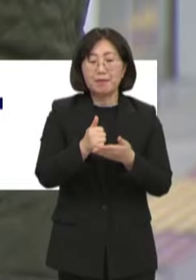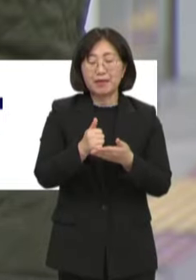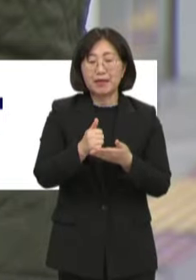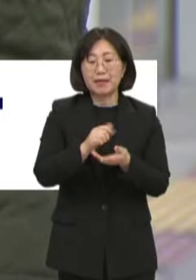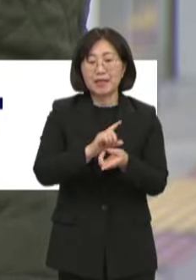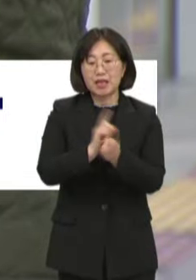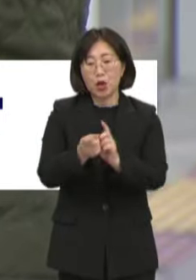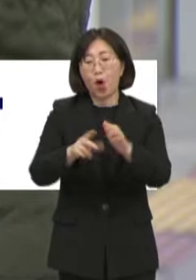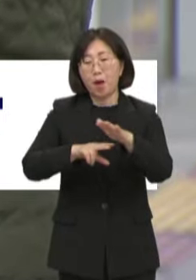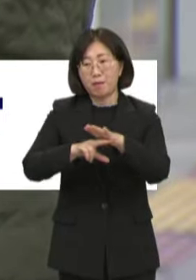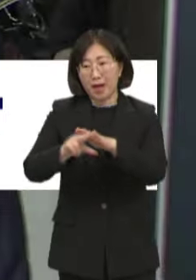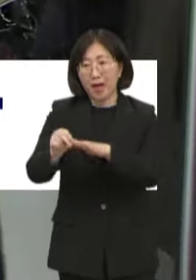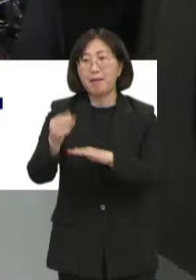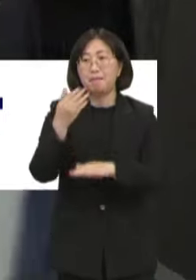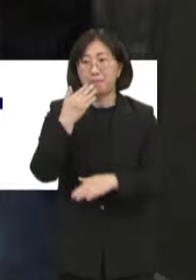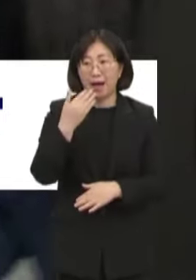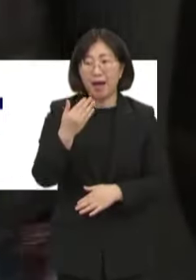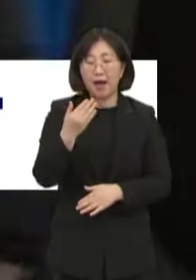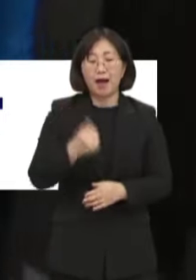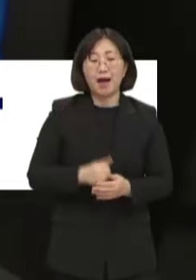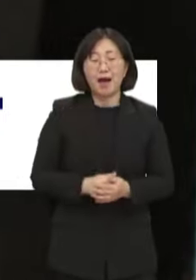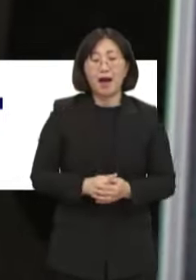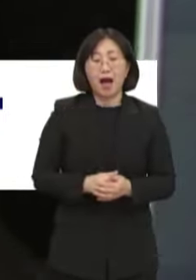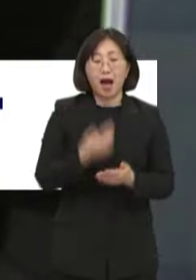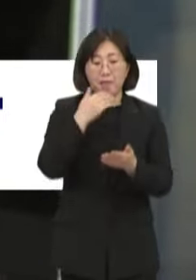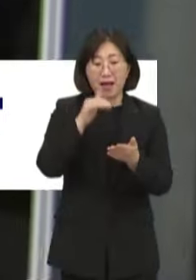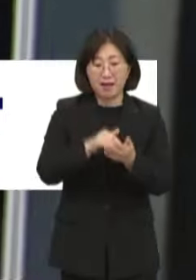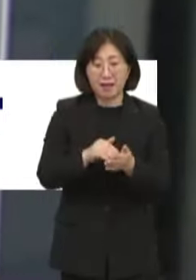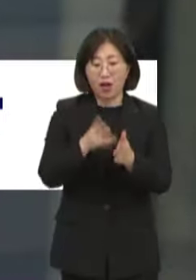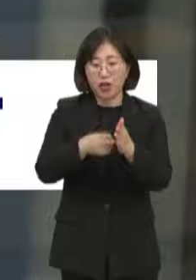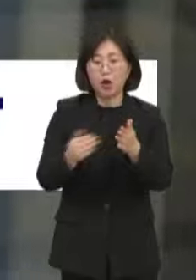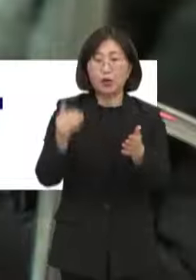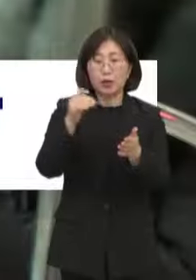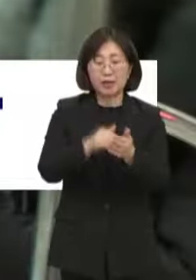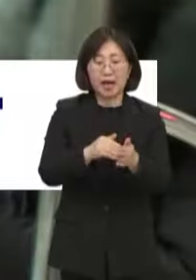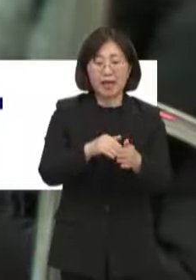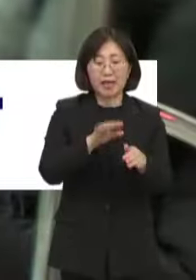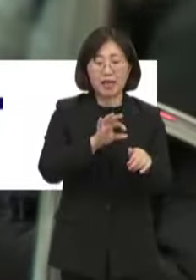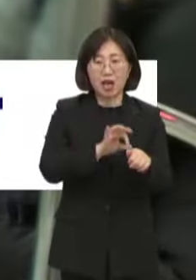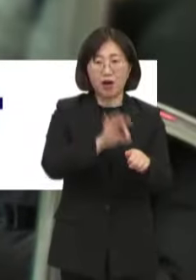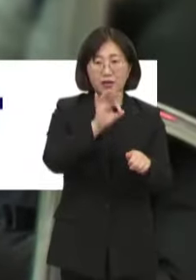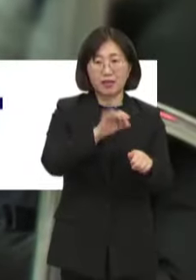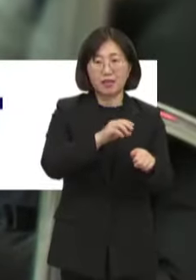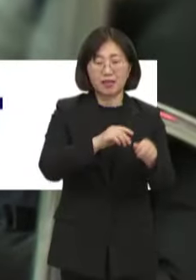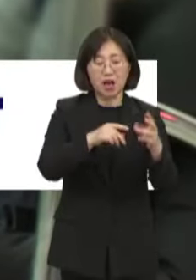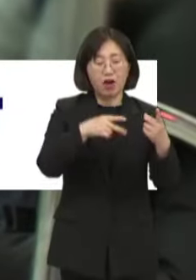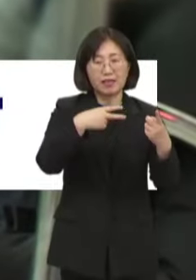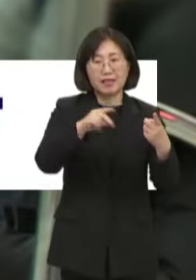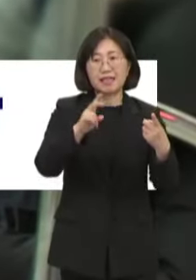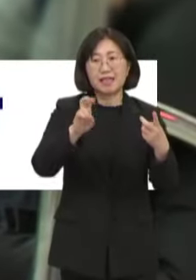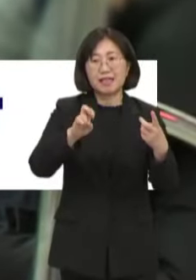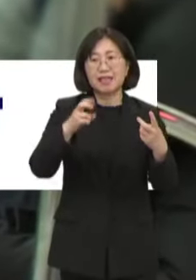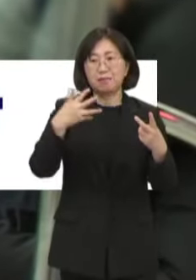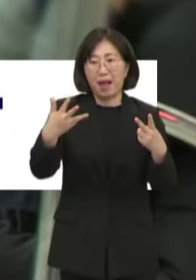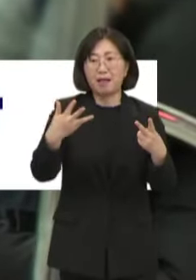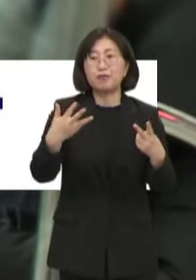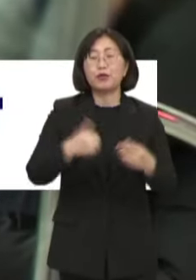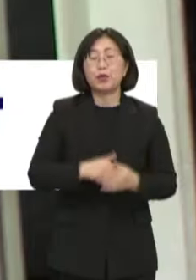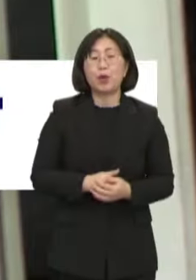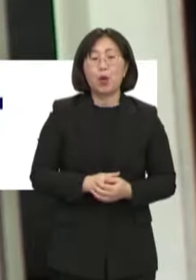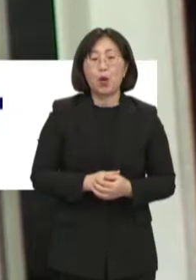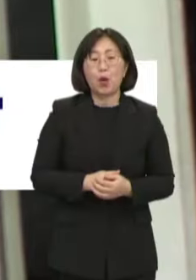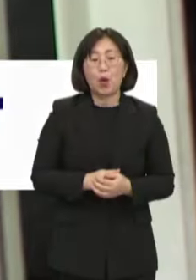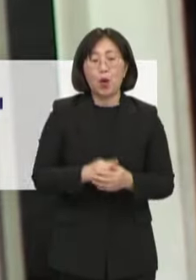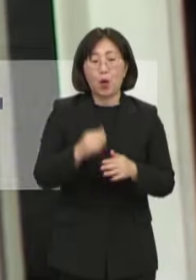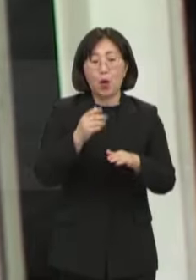반석행 도시철도 환승이 가능해지고 반성역 도착 시간이 0시 12분에서 0시 20분으로 8분 연장돼